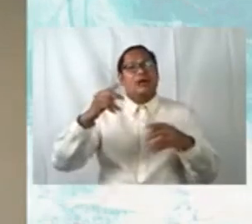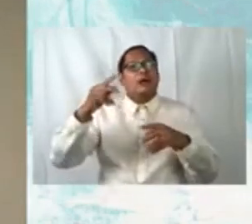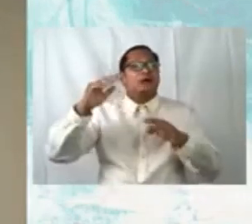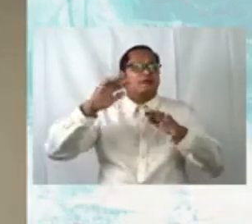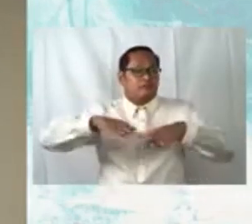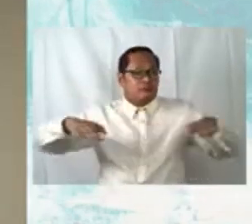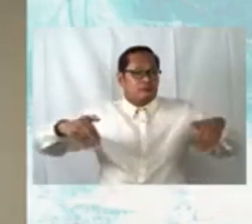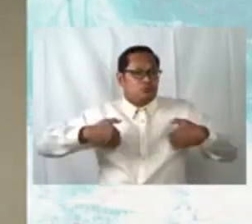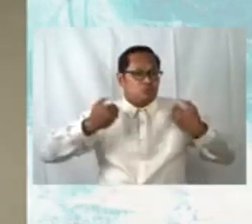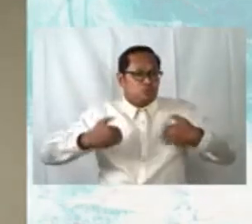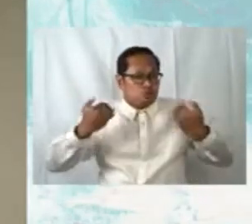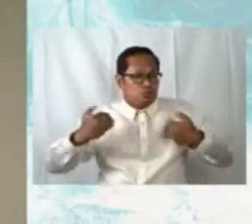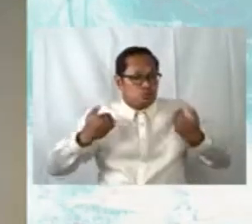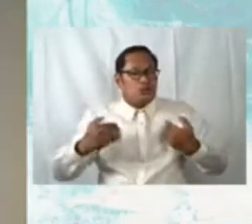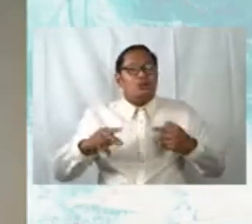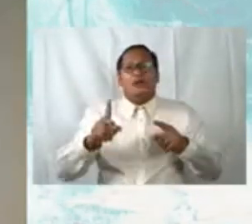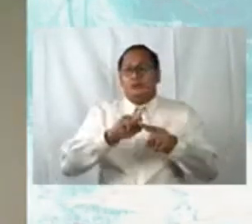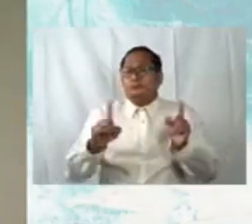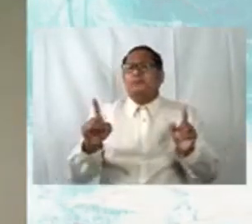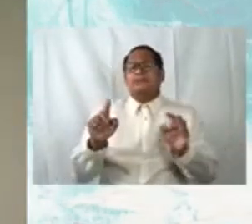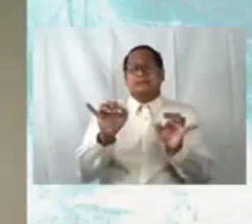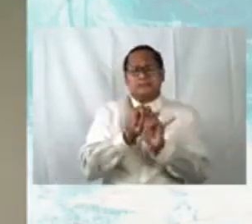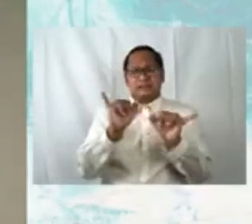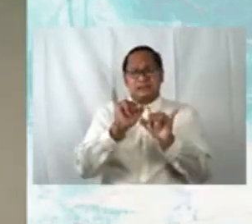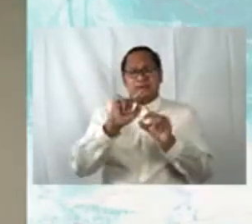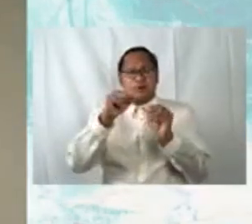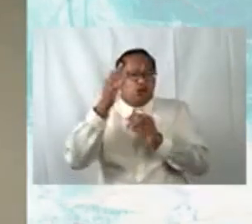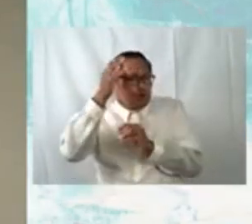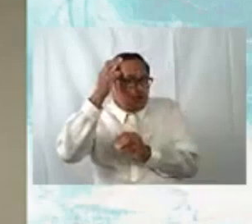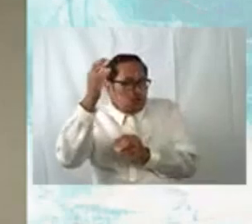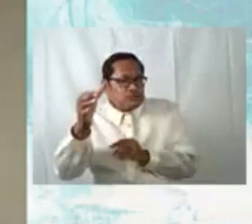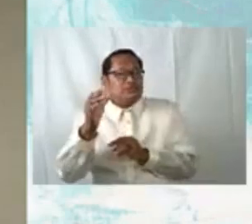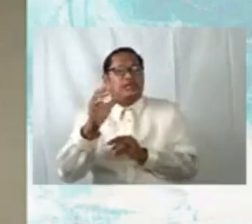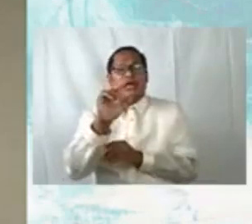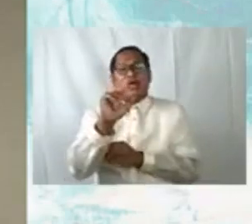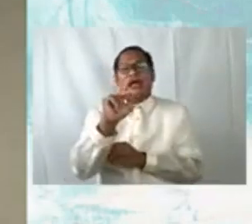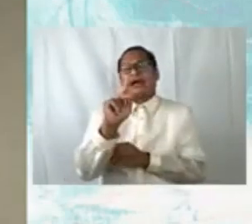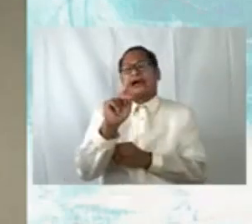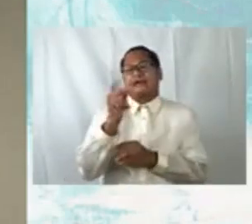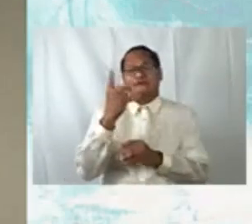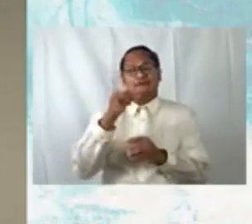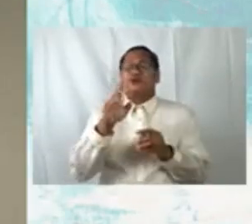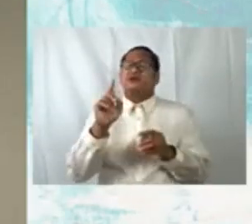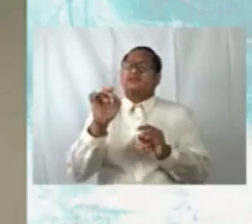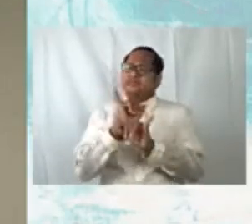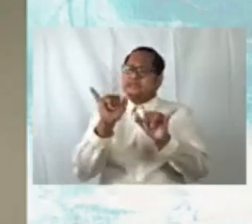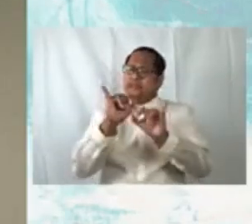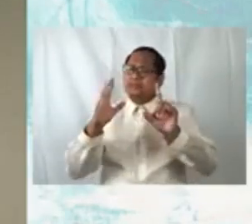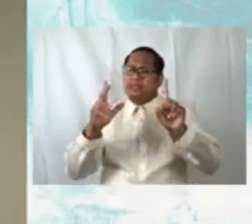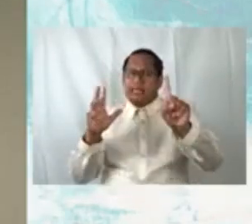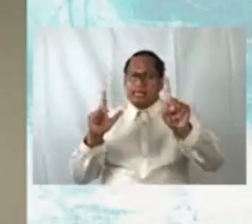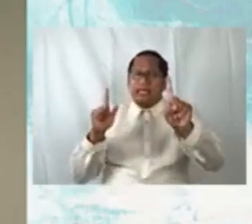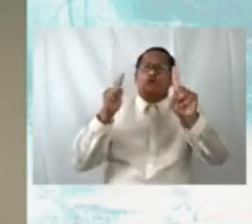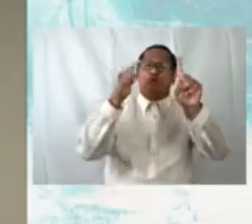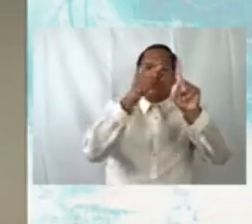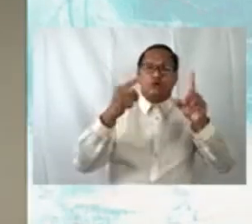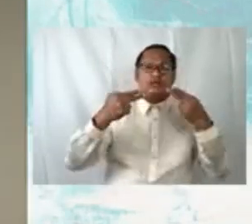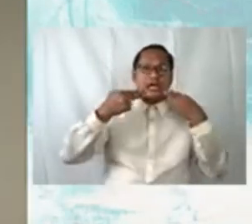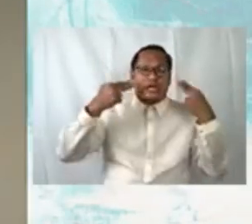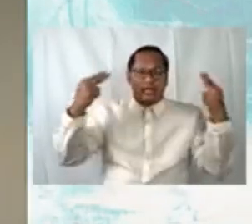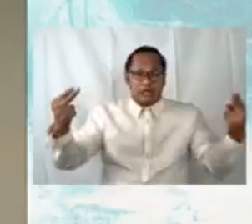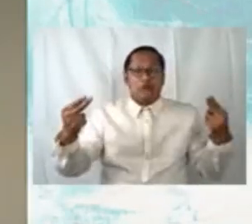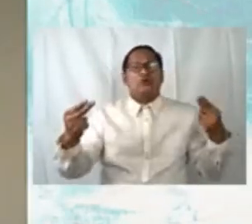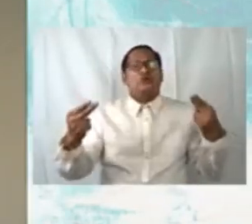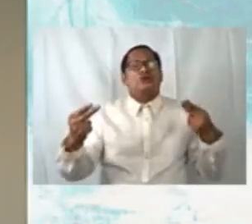kundi pati ang konsepto ng kasarinlan na adhikain ng ating mga bayani, ni na Bonifacio at ni